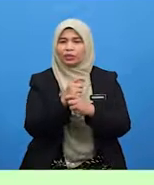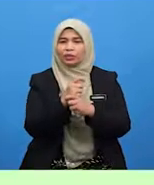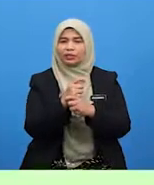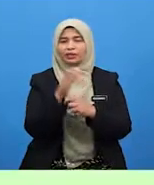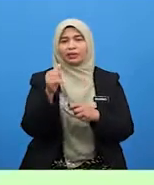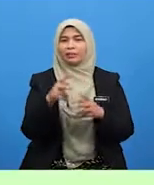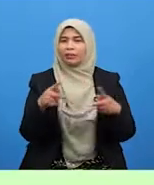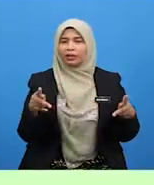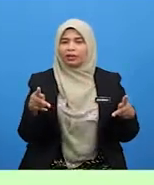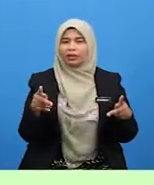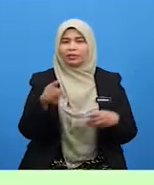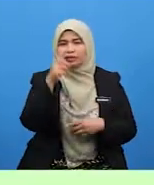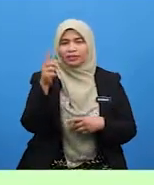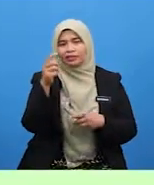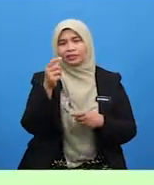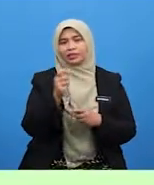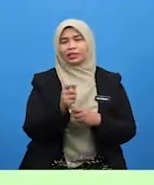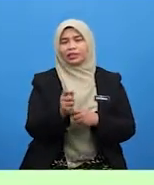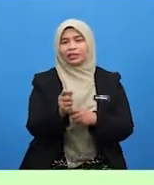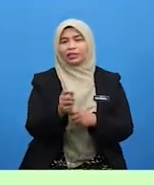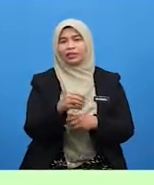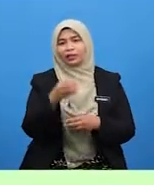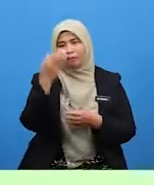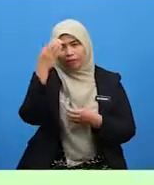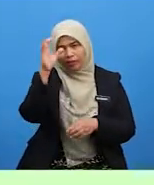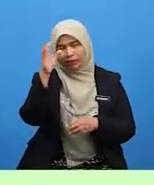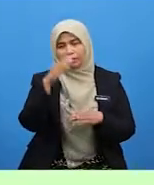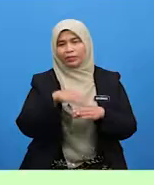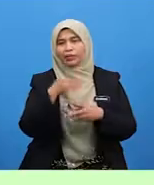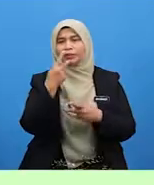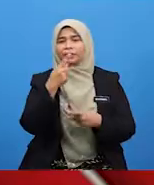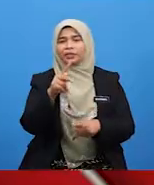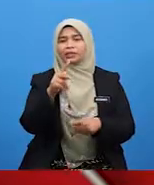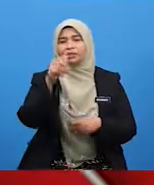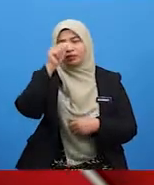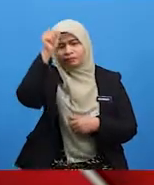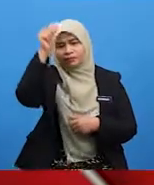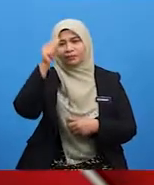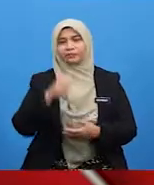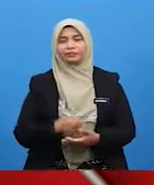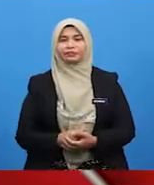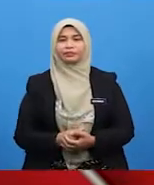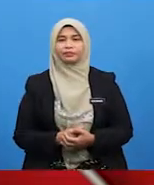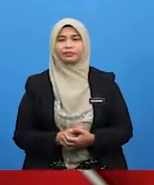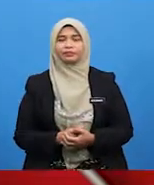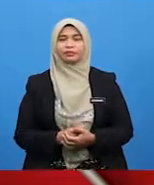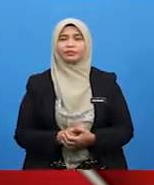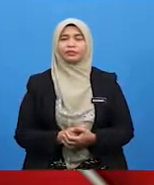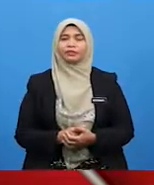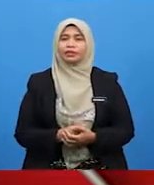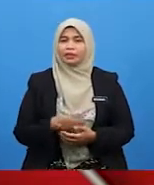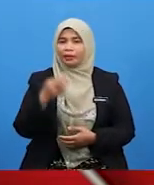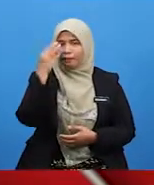pelbagai, sentiasa taat dan patuh pada perintah Allah. Ya, murid-murid, malaikat